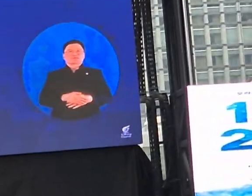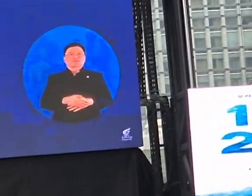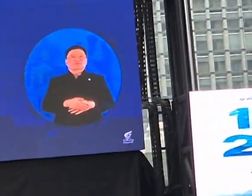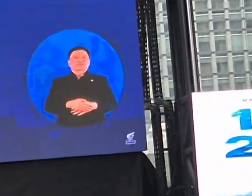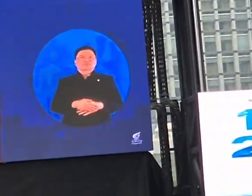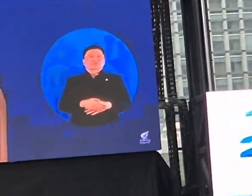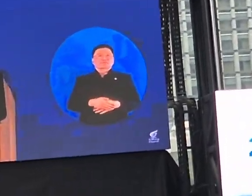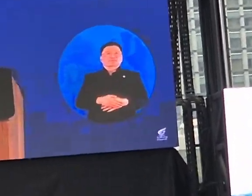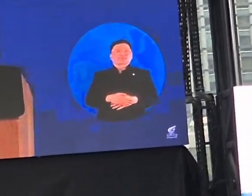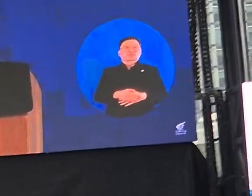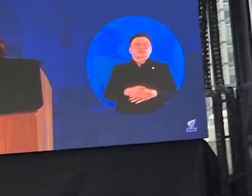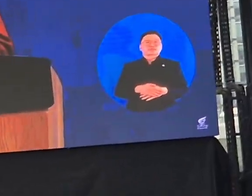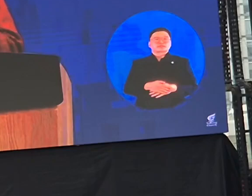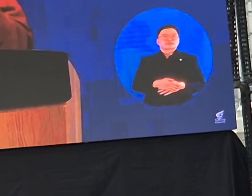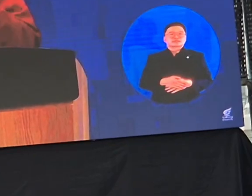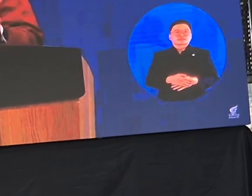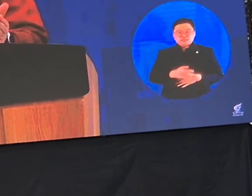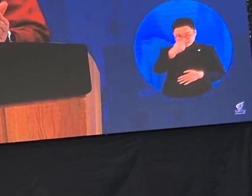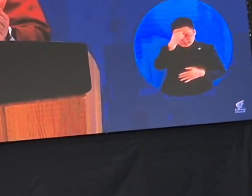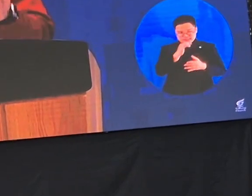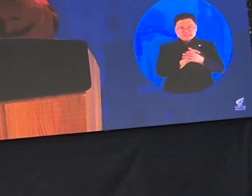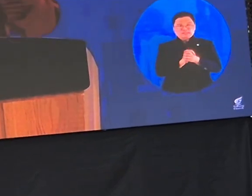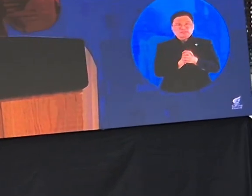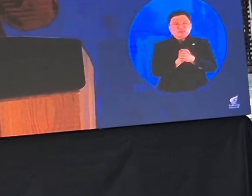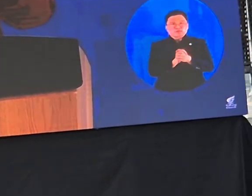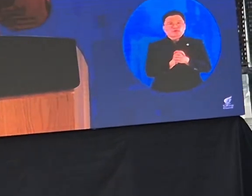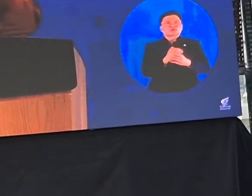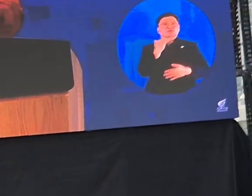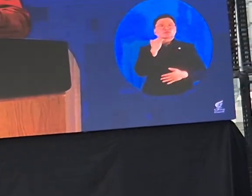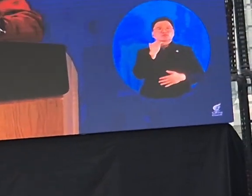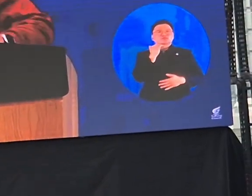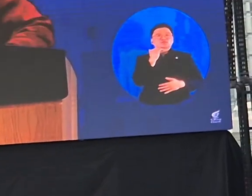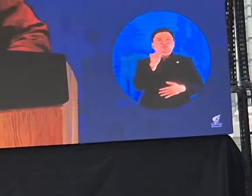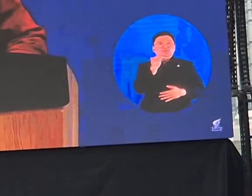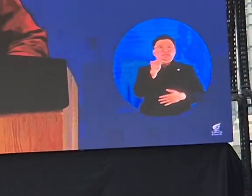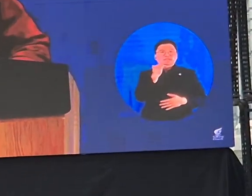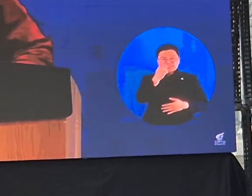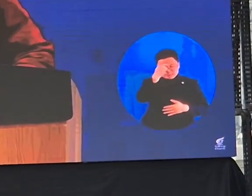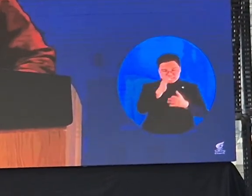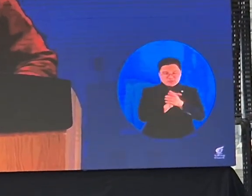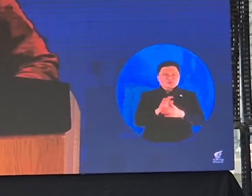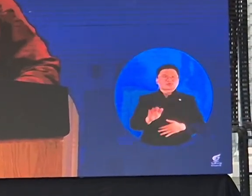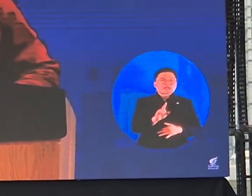오지 못하지만 기도하고 응원하는 700만의 성도가 있습니다.